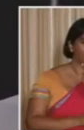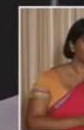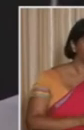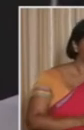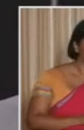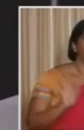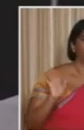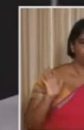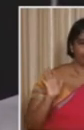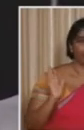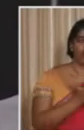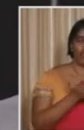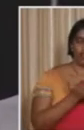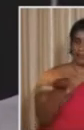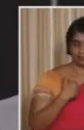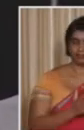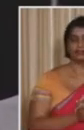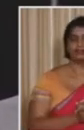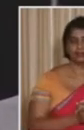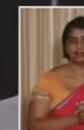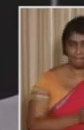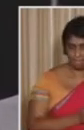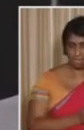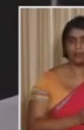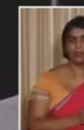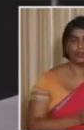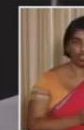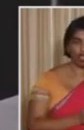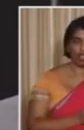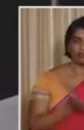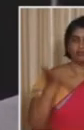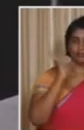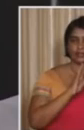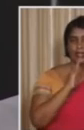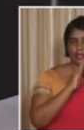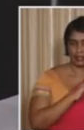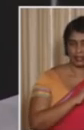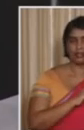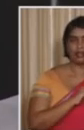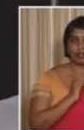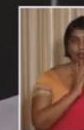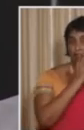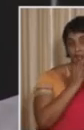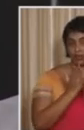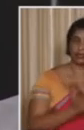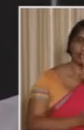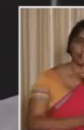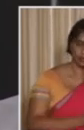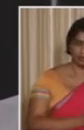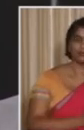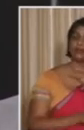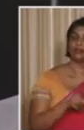දෙන්නයි ඉතුරු වෙන්නේ. අනිත් ඔක්කොම එනවා මේ පැත්තට. දැන් මේ ඊයේ පෙරේදා කොළඹ තැනක කතා කරා ගෙදරක ලයිස්ට්වත් කියන්නම් ඕනනම්.